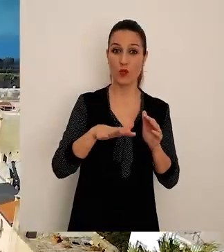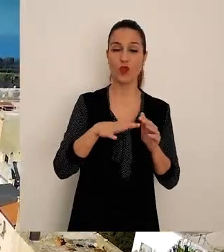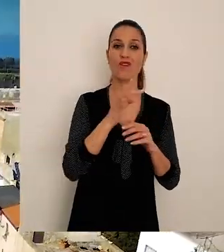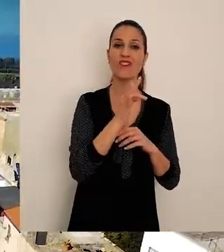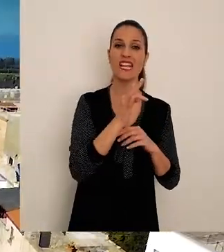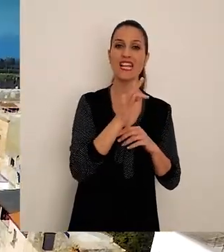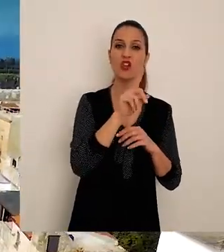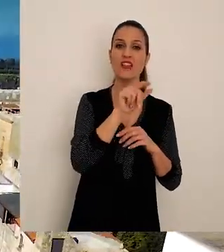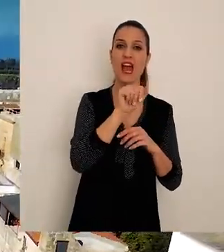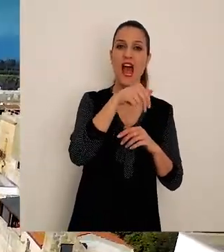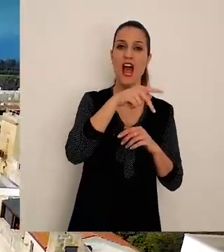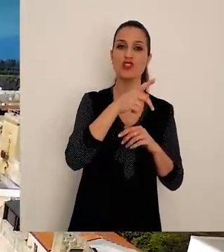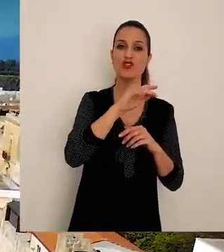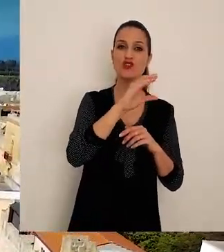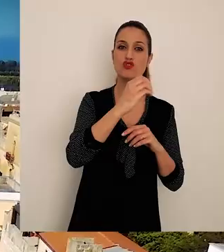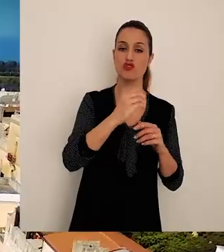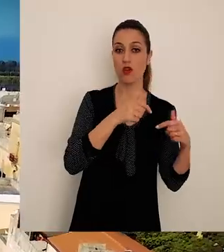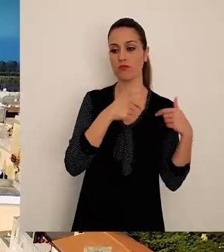dell'Acaia.